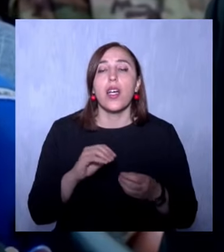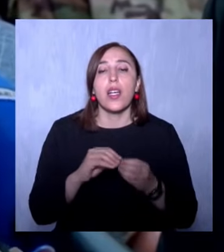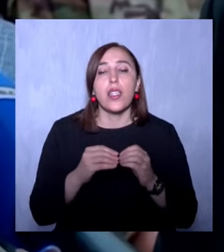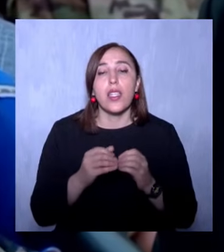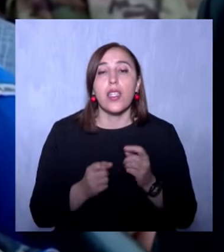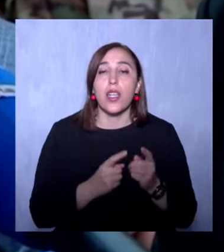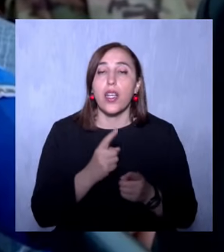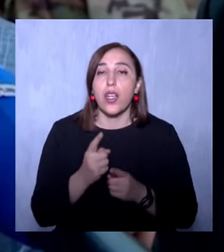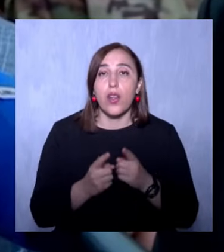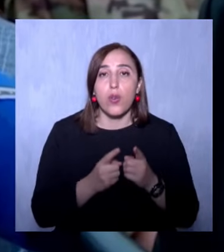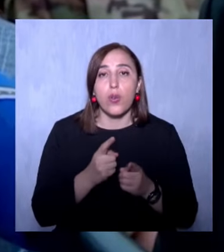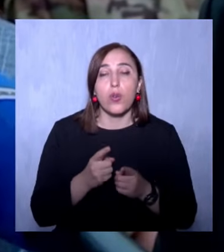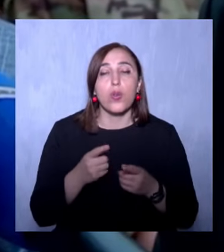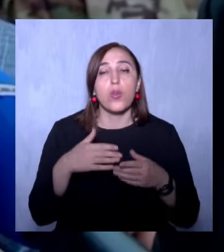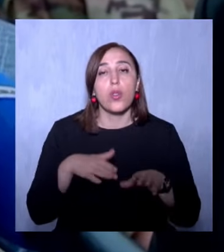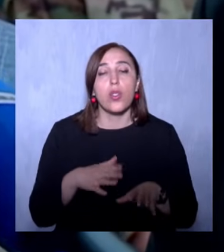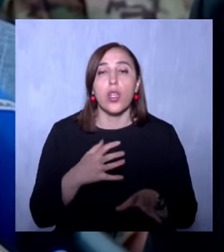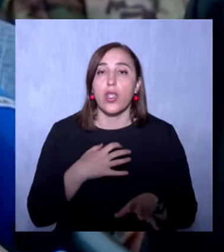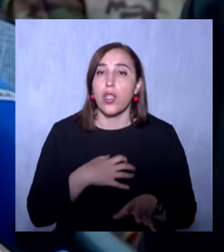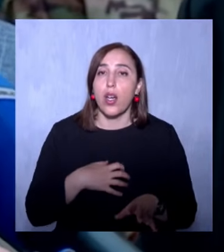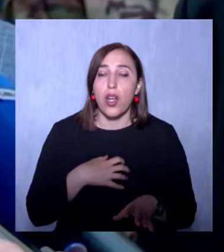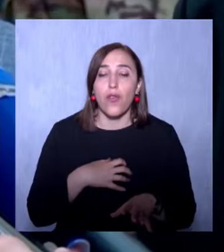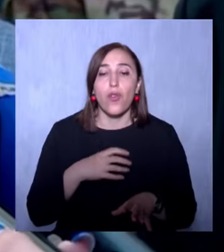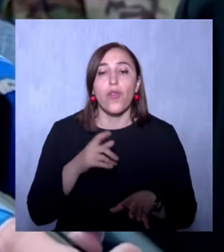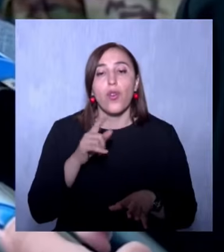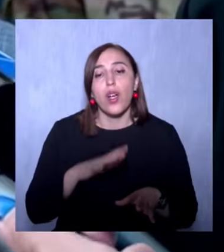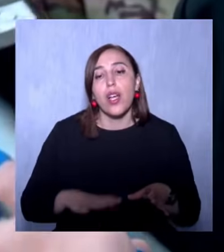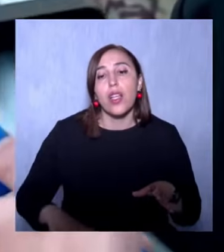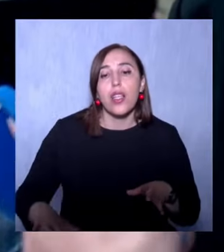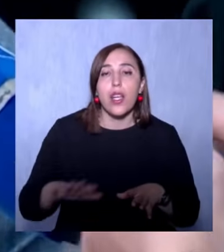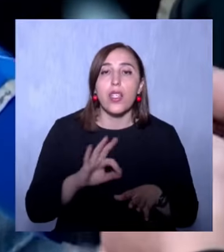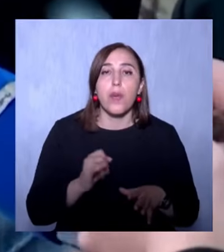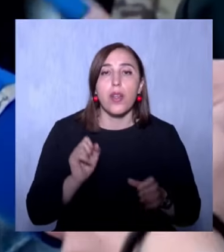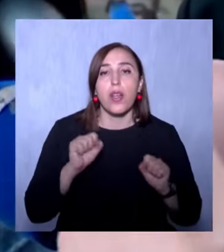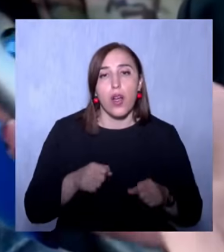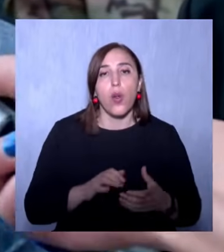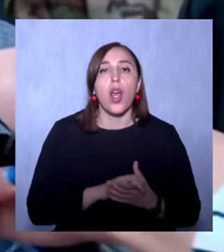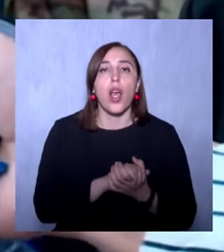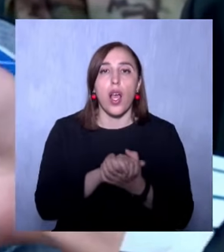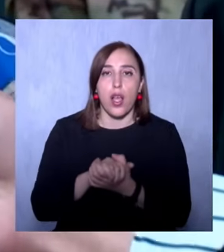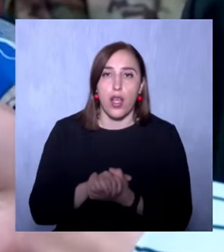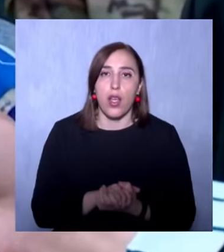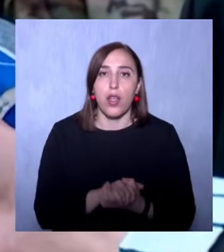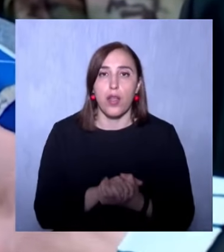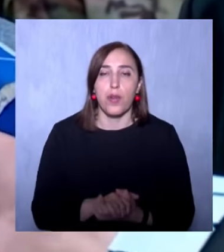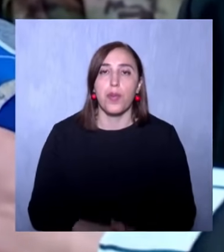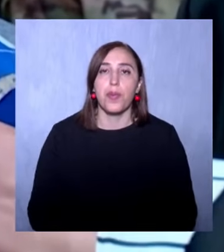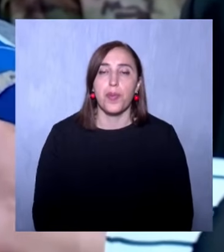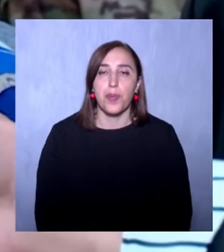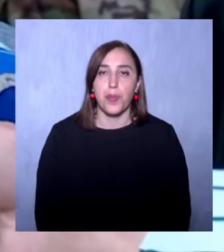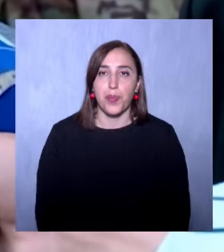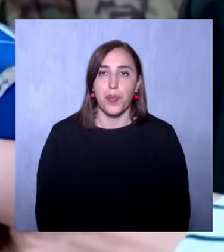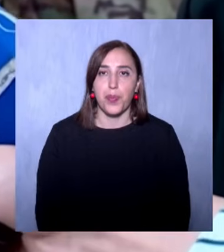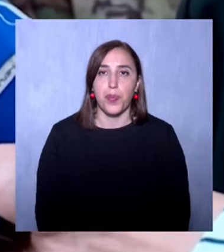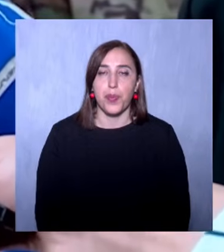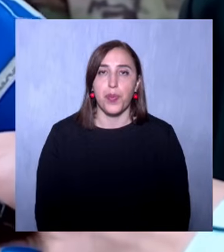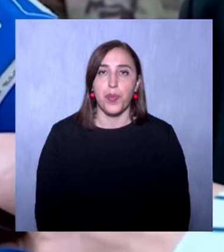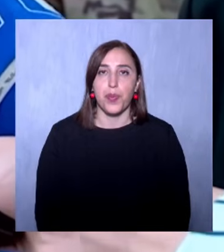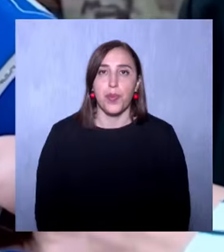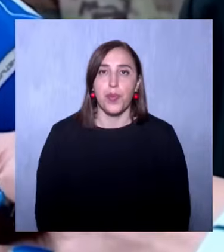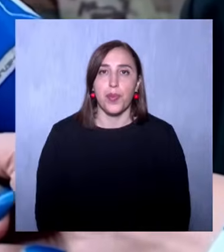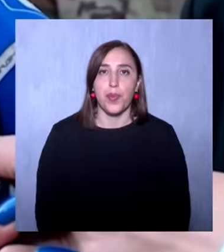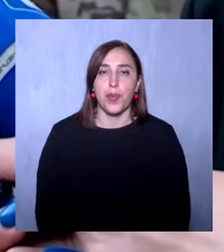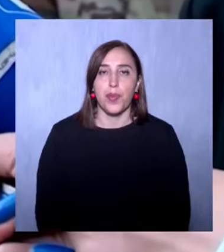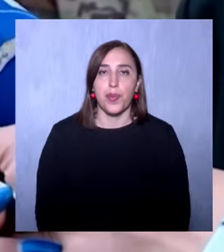համապարփակ լուծումն է, որը տարածաշրջանի համար խաղաղություն կապահովի։ That leads to a